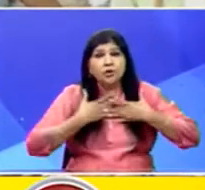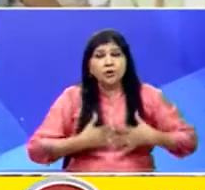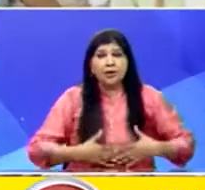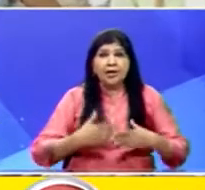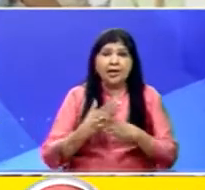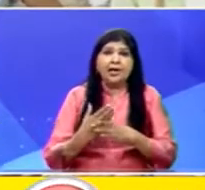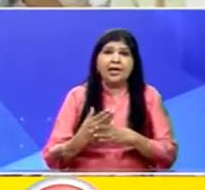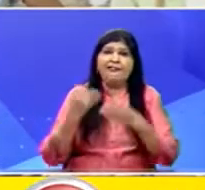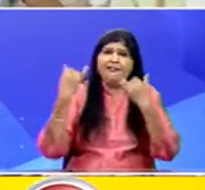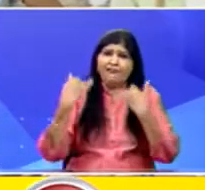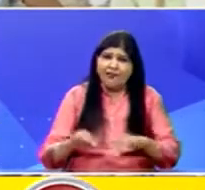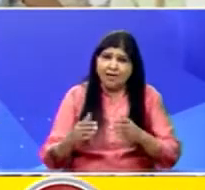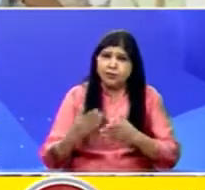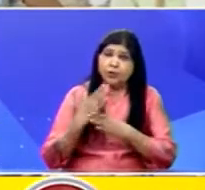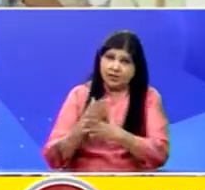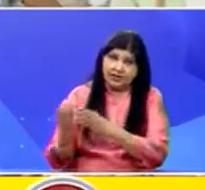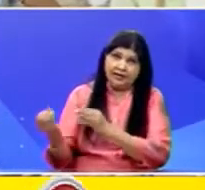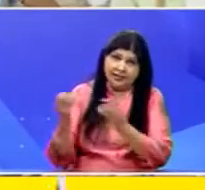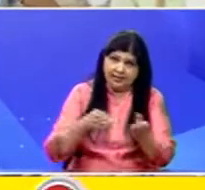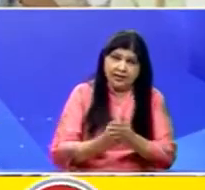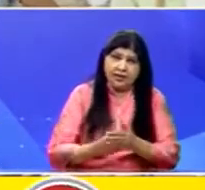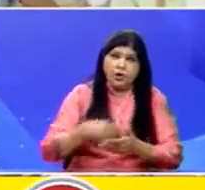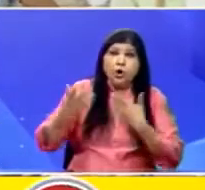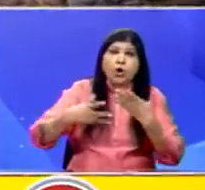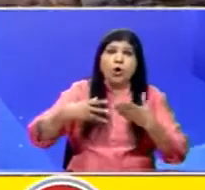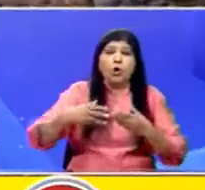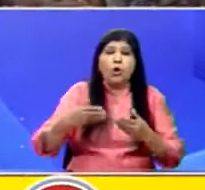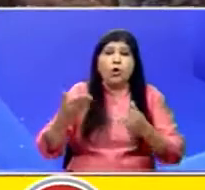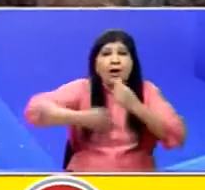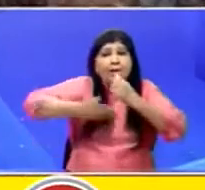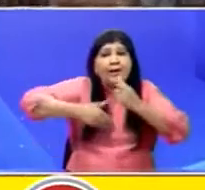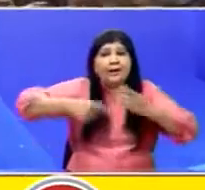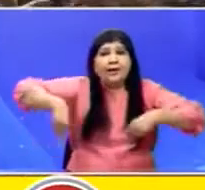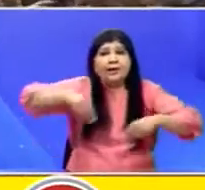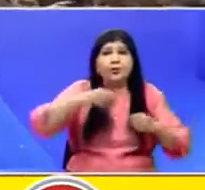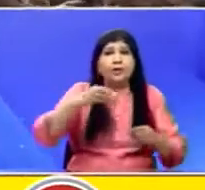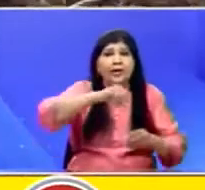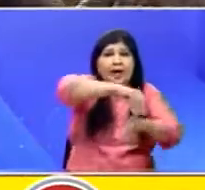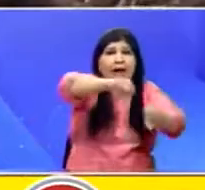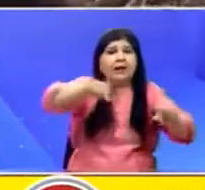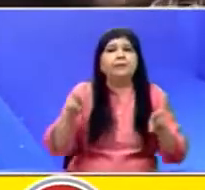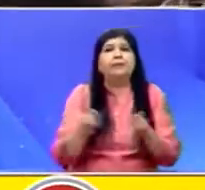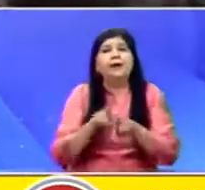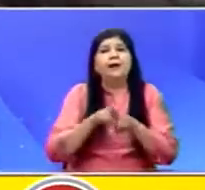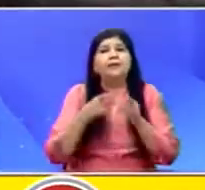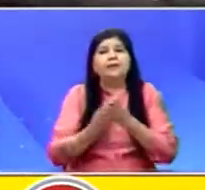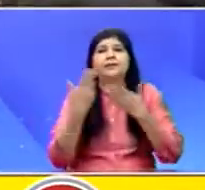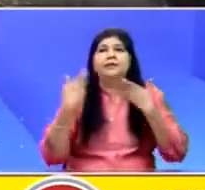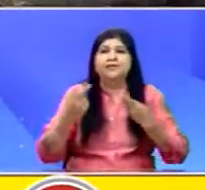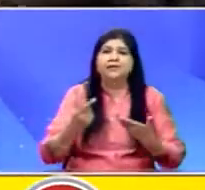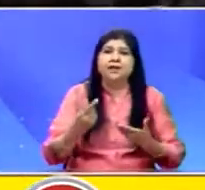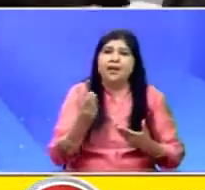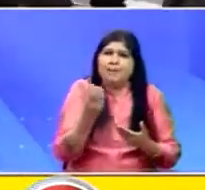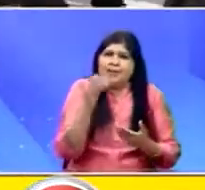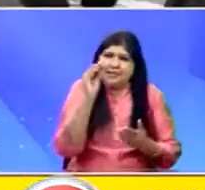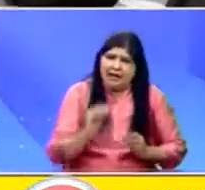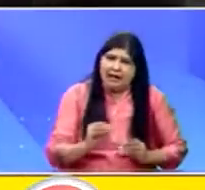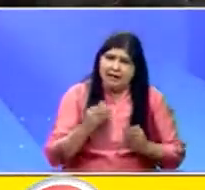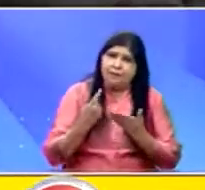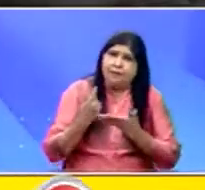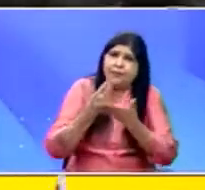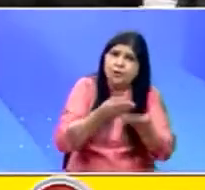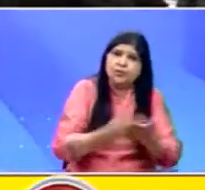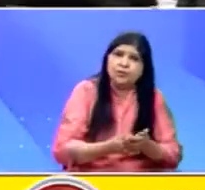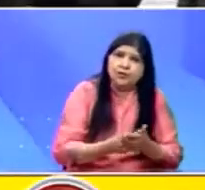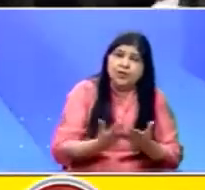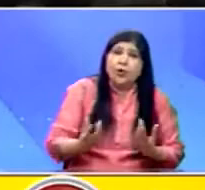ही उनकी सुरक्षा भी और खेतों के लिए खाद भी। खेती की लागत भी कम और खेत